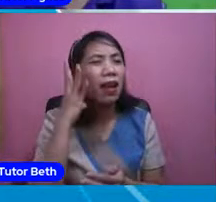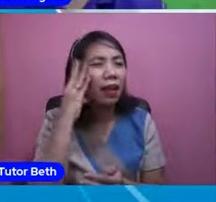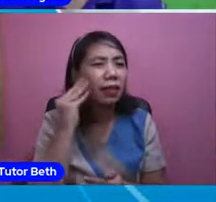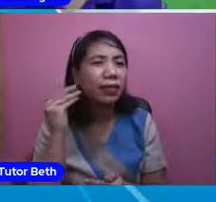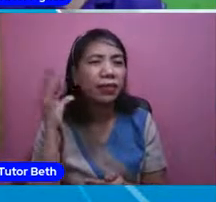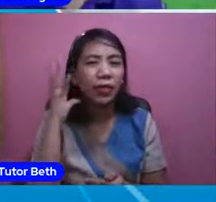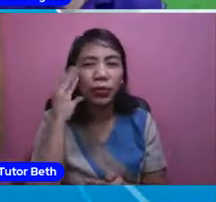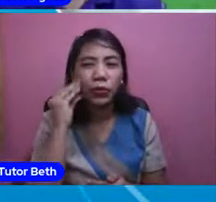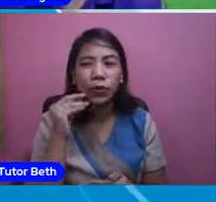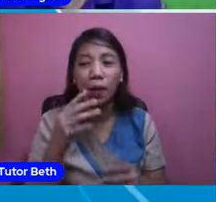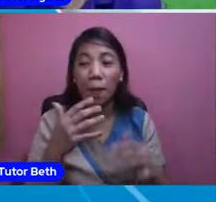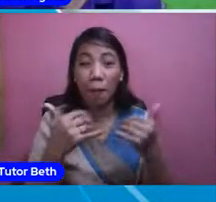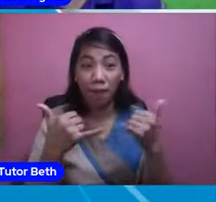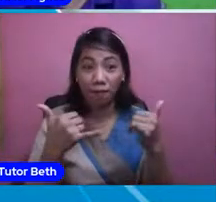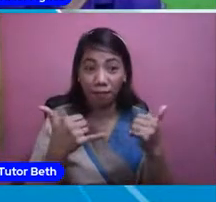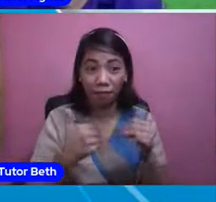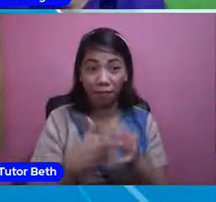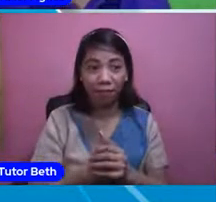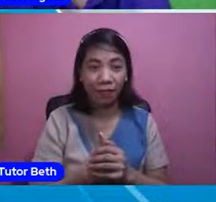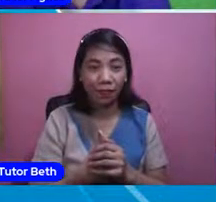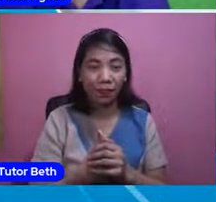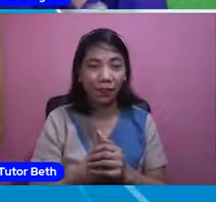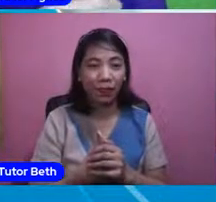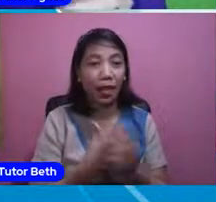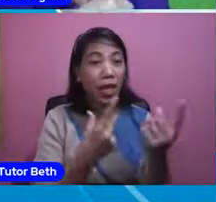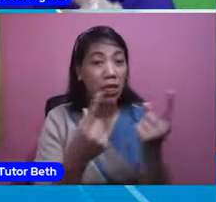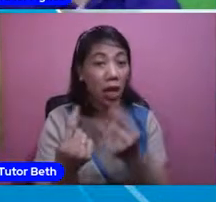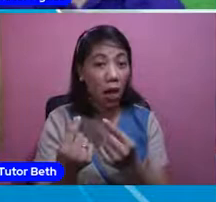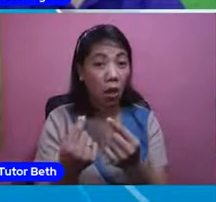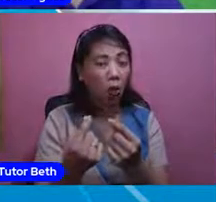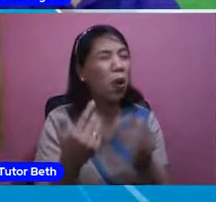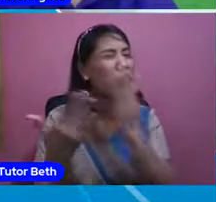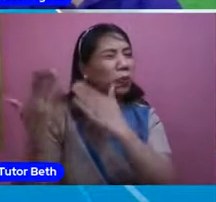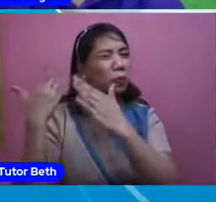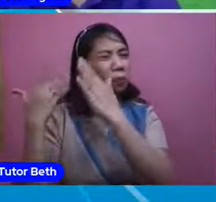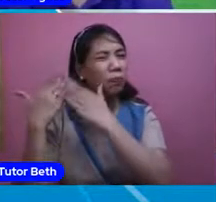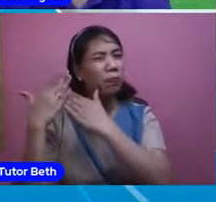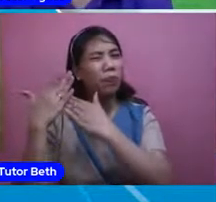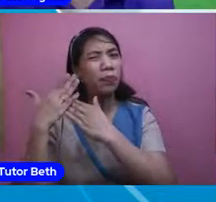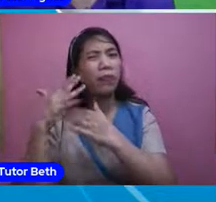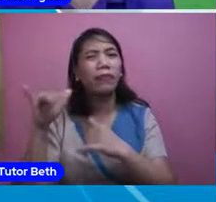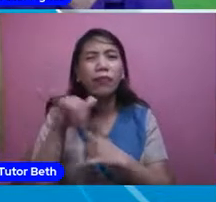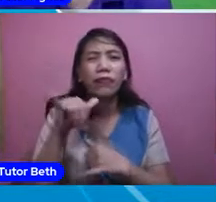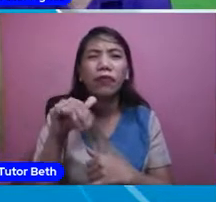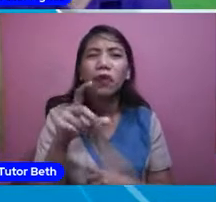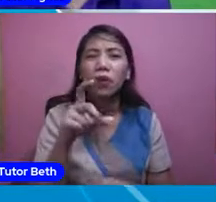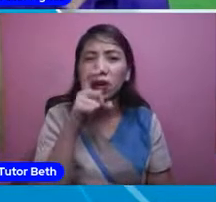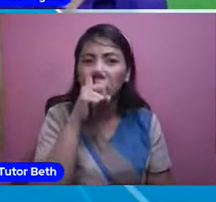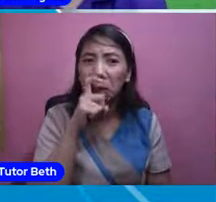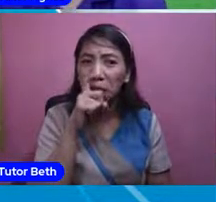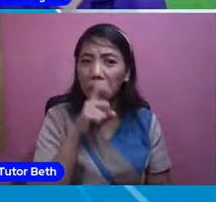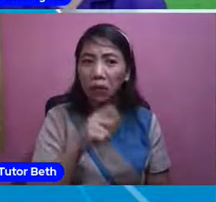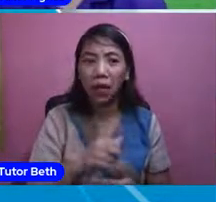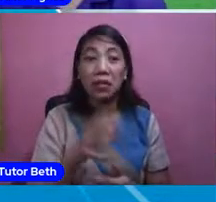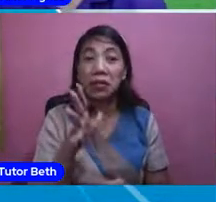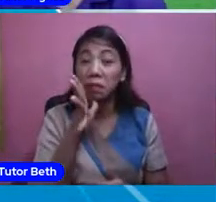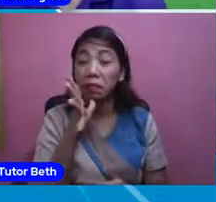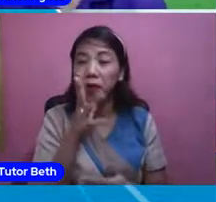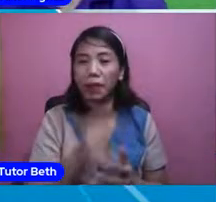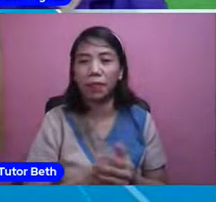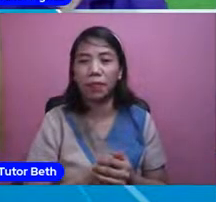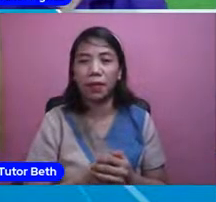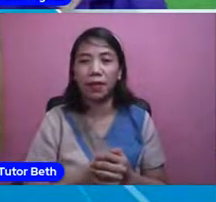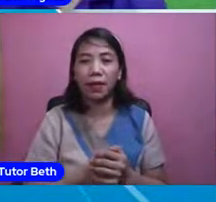nyo mga bata yan? Sa tingin nyo ba, ginagawa rin yan ang mga magulang nyo nung sila ay nasa parehong edad nyo? O sabi ni Jennifer,